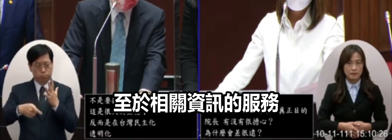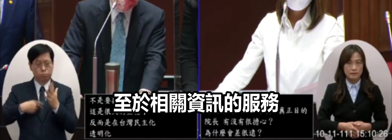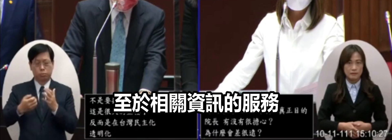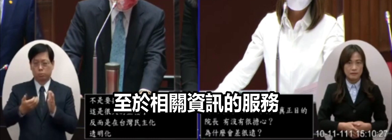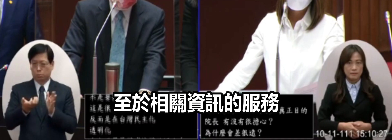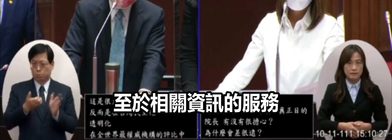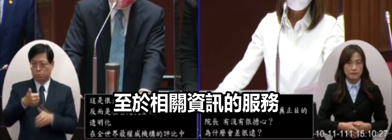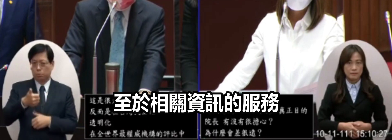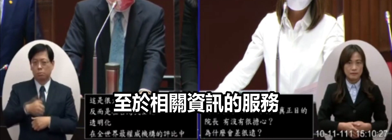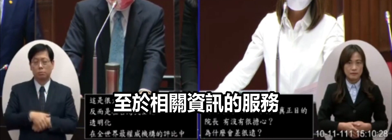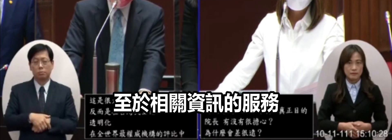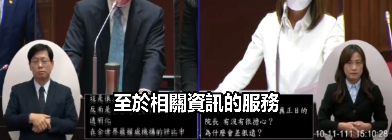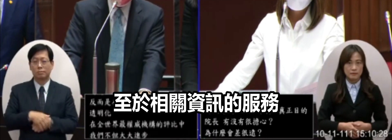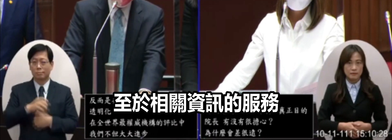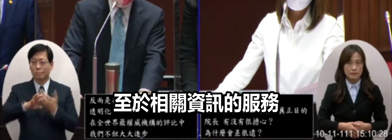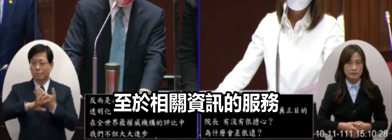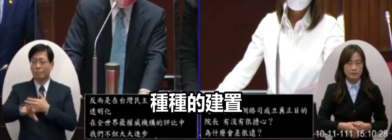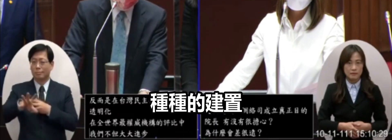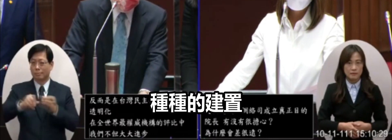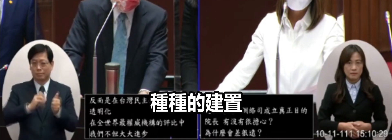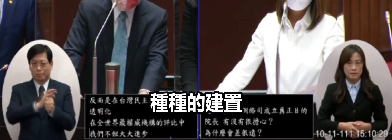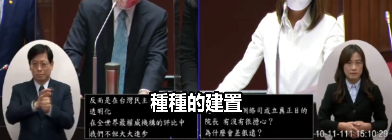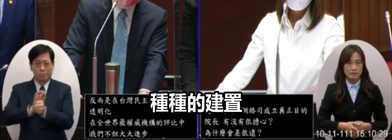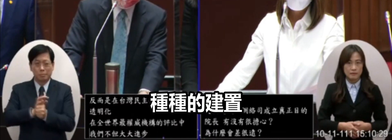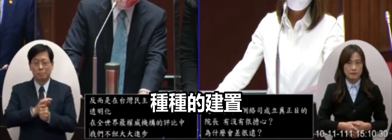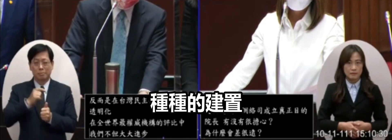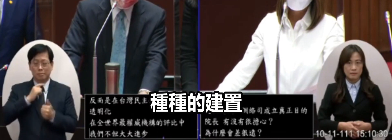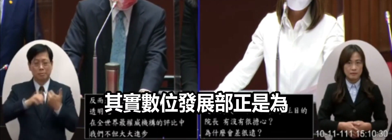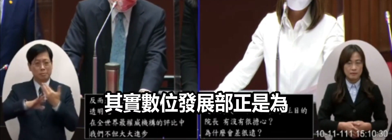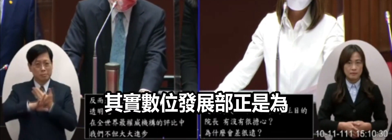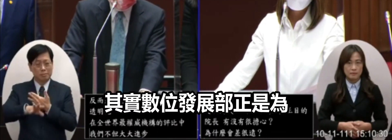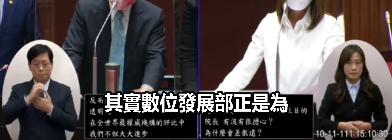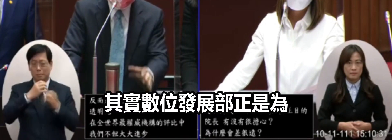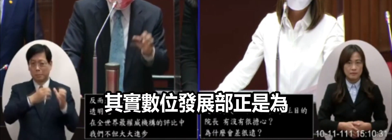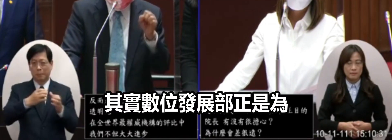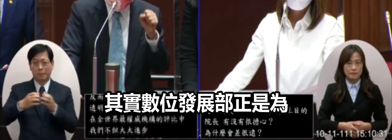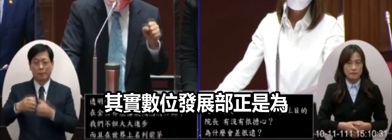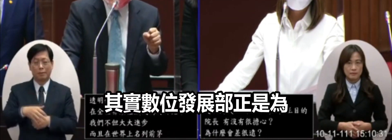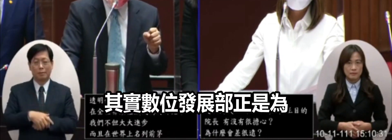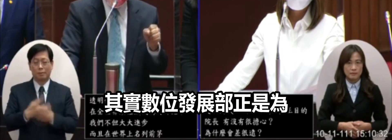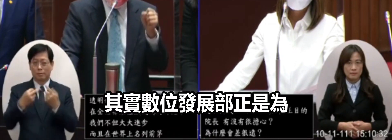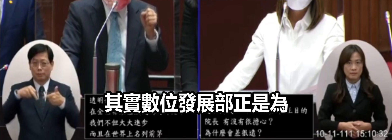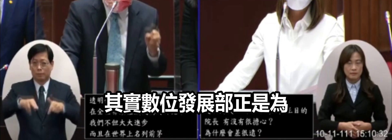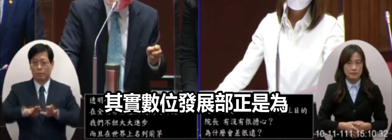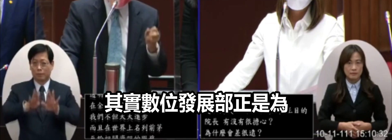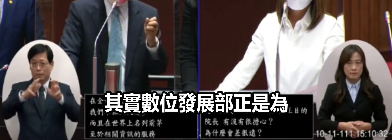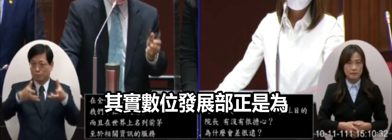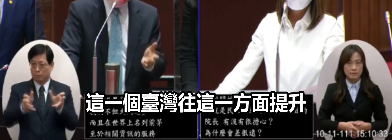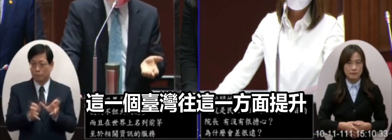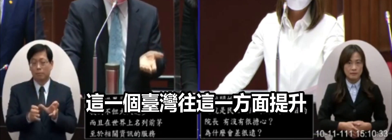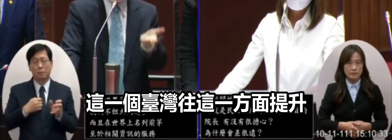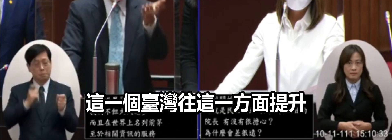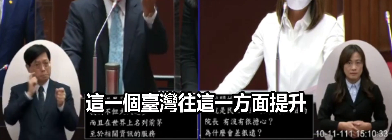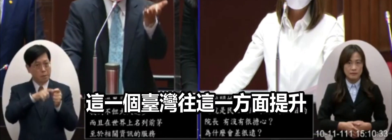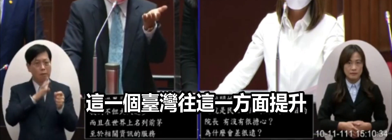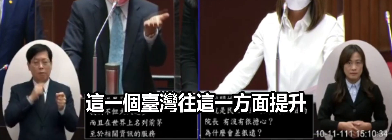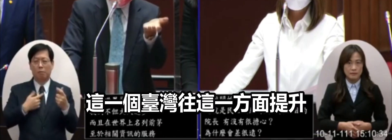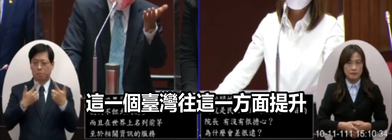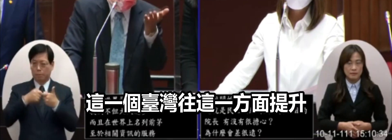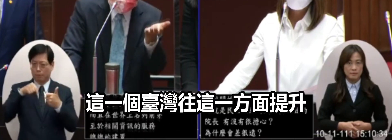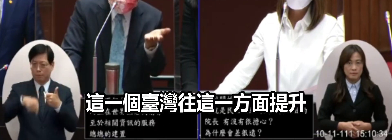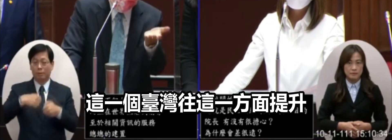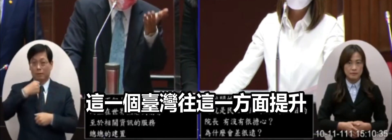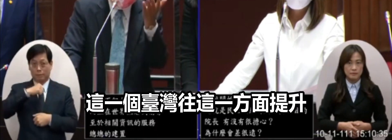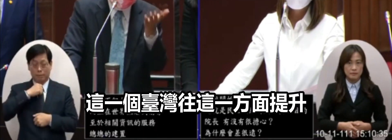于相关资讯的服务种种的建制，其实数位发展部正是为这一个台